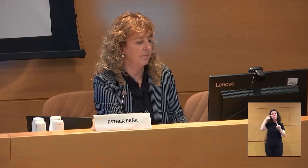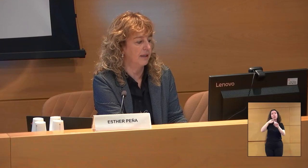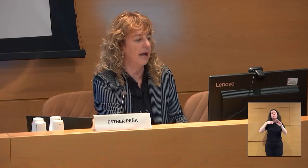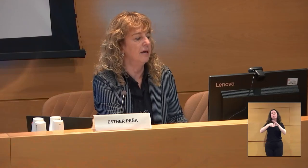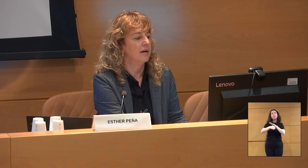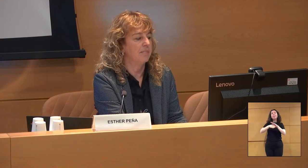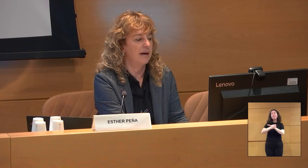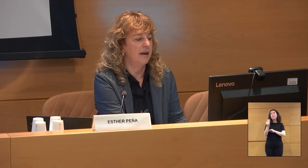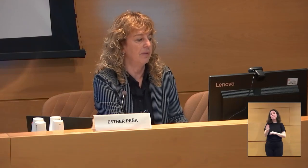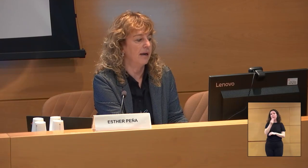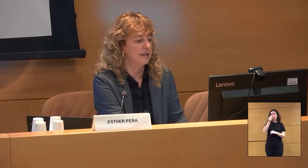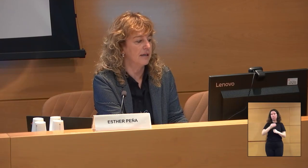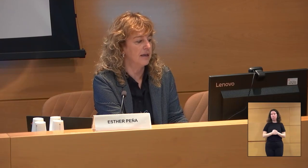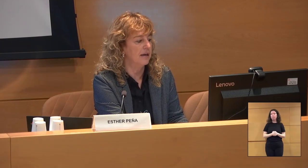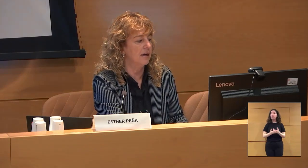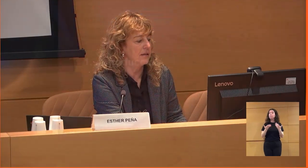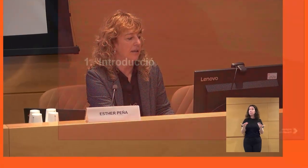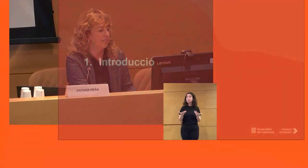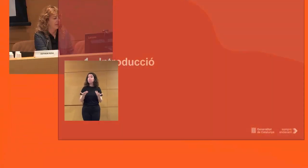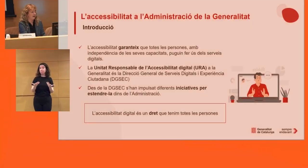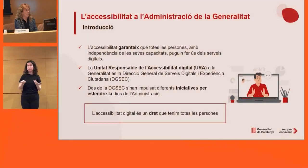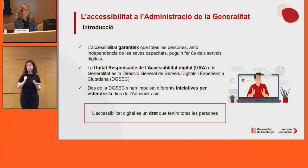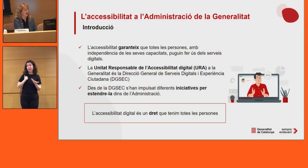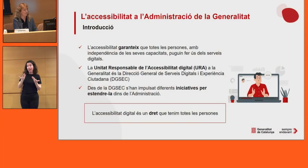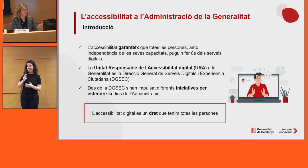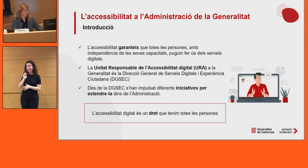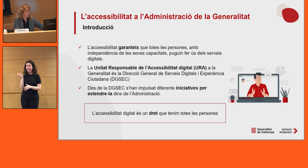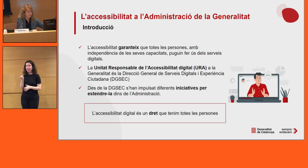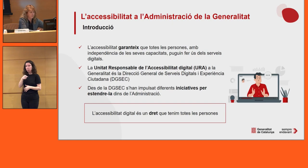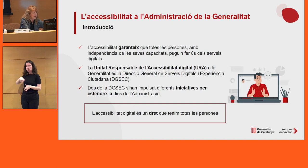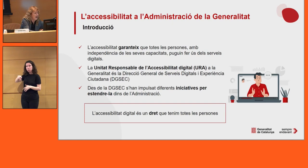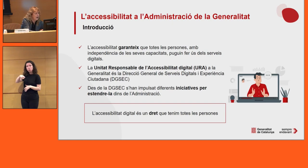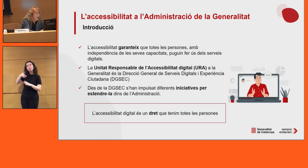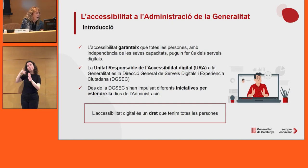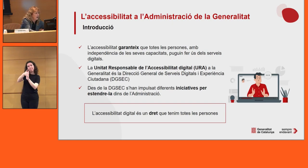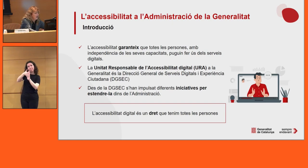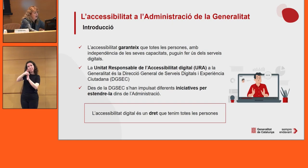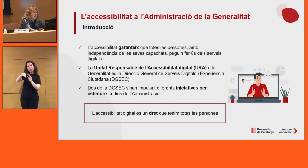l'accessibilitat. Per tant, parlarem d'aquestes eines i també de cap a on anem.